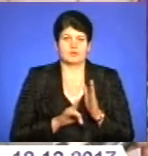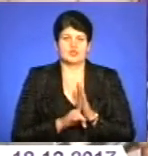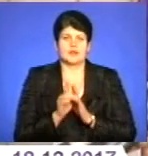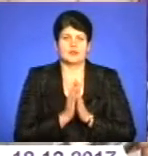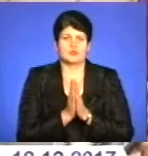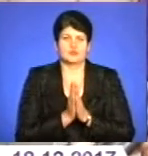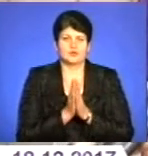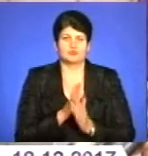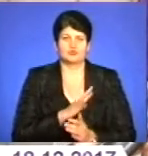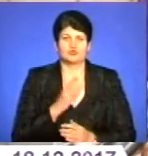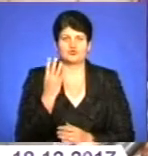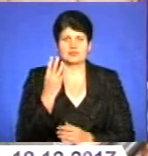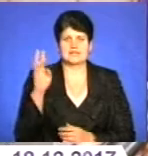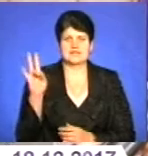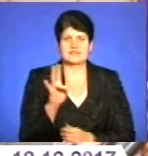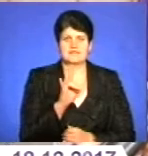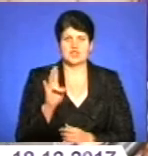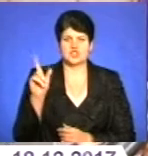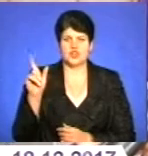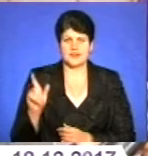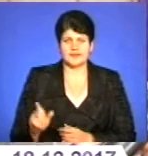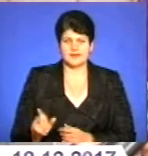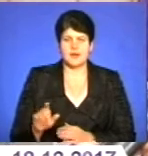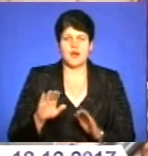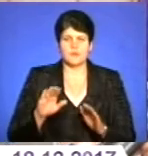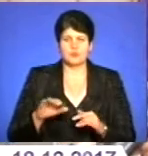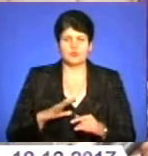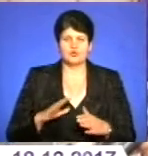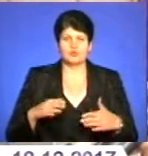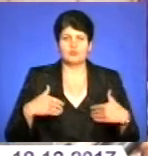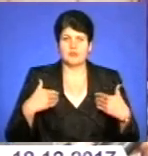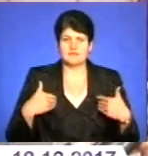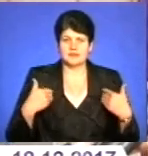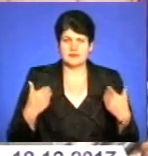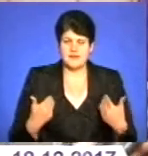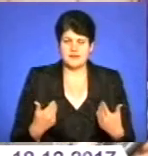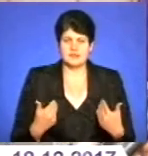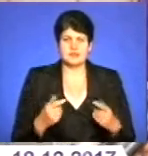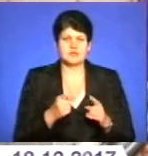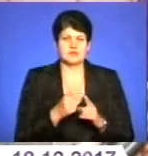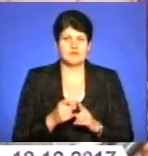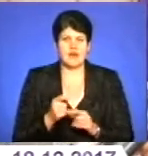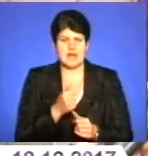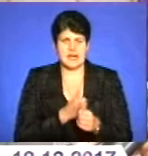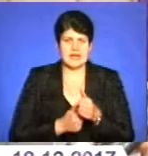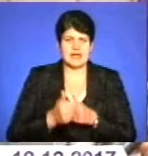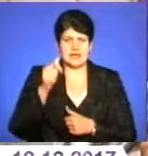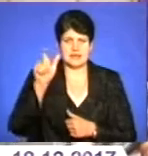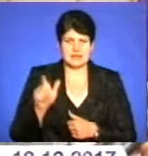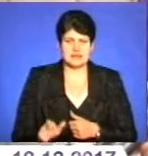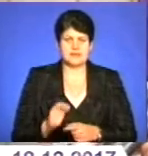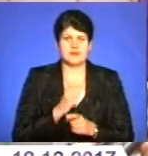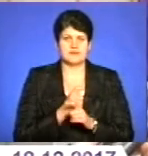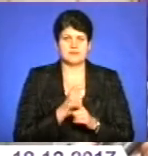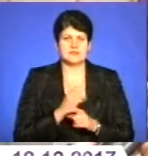чотири священники католицьких, і пізніше було привітальні слова від лідера австрійських скаутів,